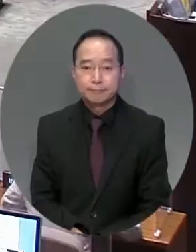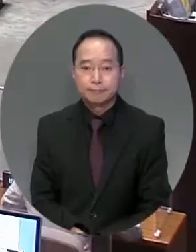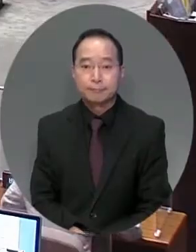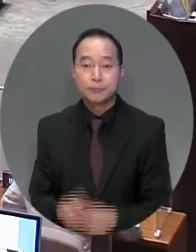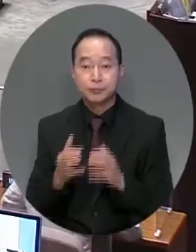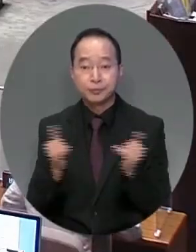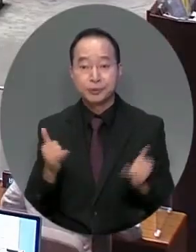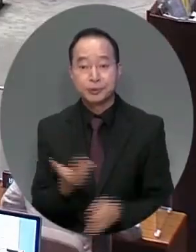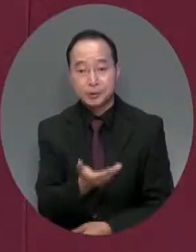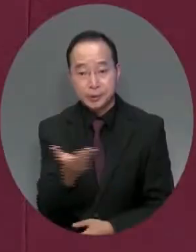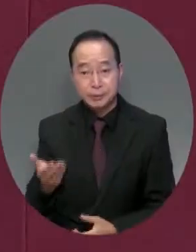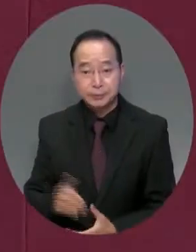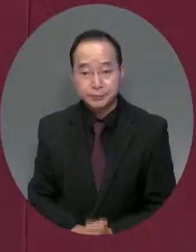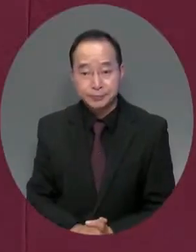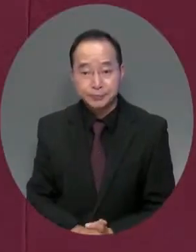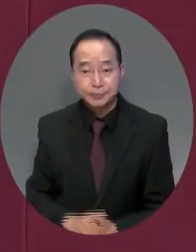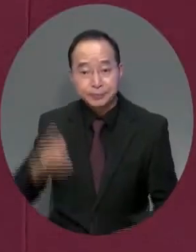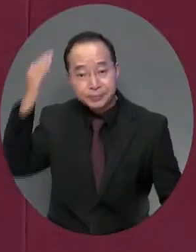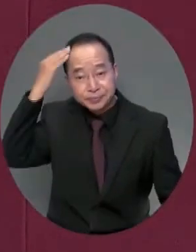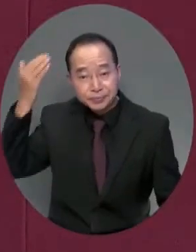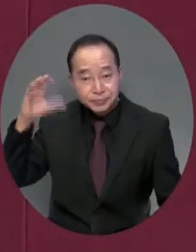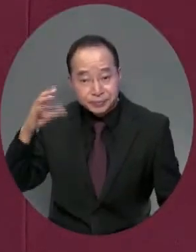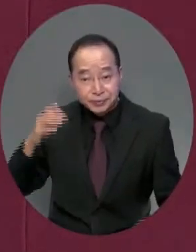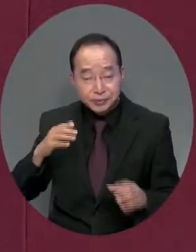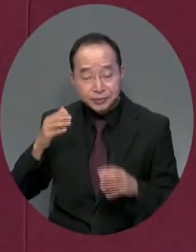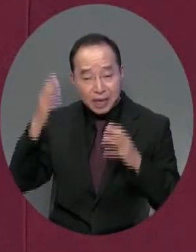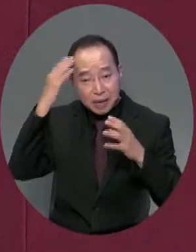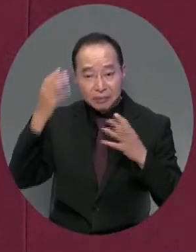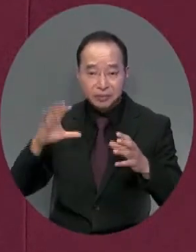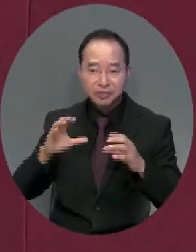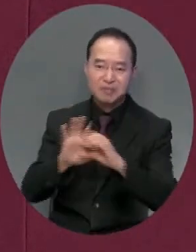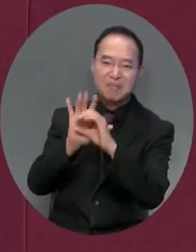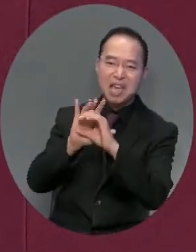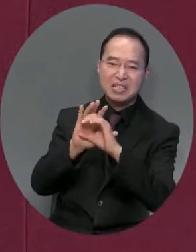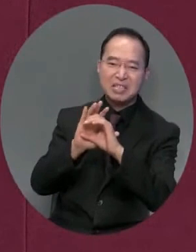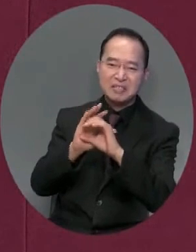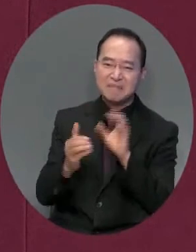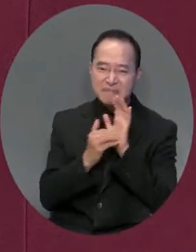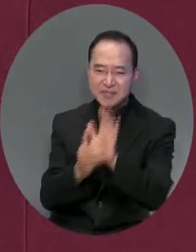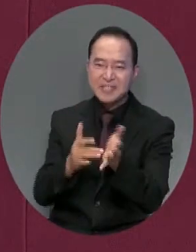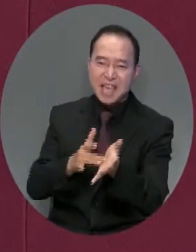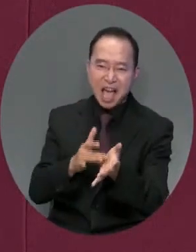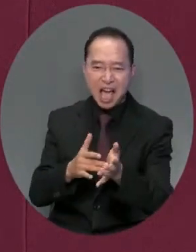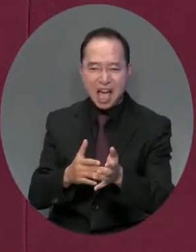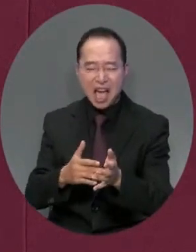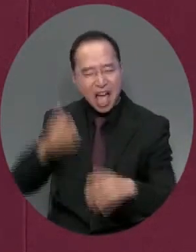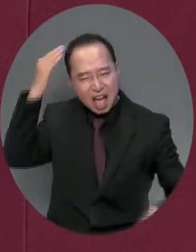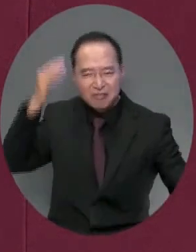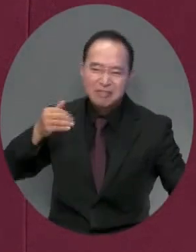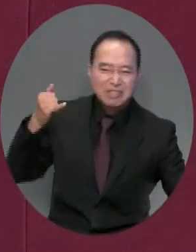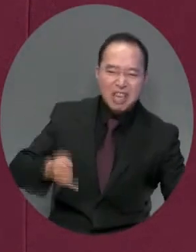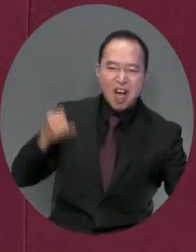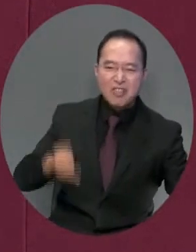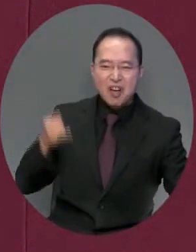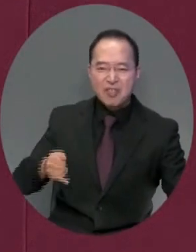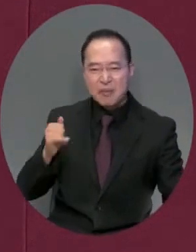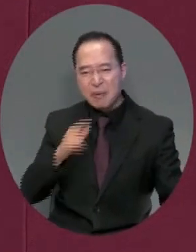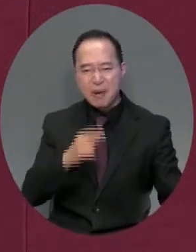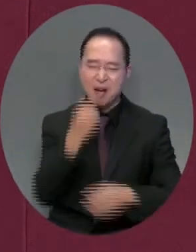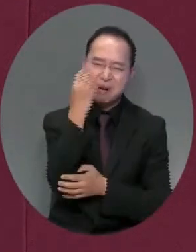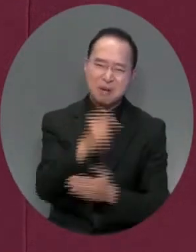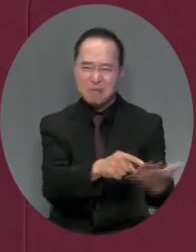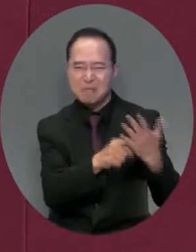존경하는 국민 여러분, 대한민국이 백신 접종 후진국이라고 무분별한 무책임한 기사를 쏟아내던 우리의 언론을 기억하실